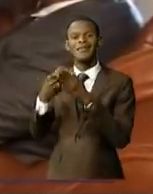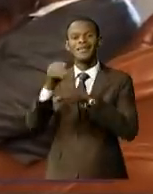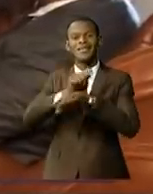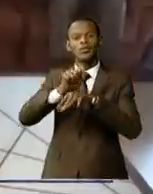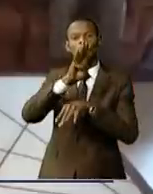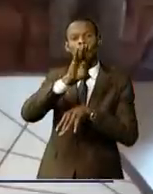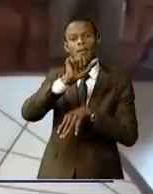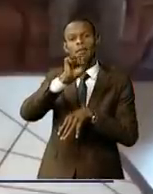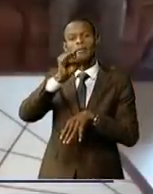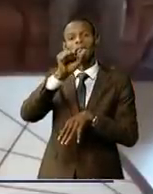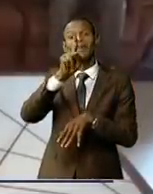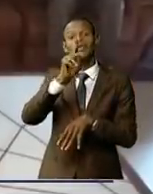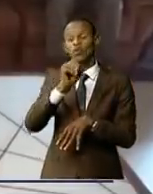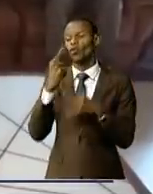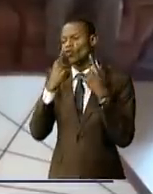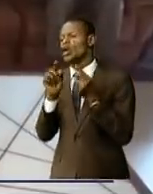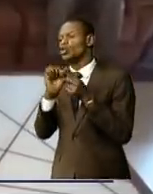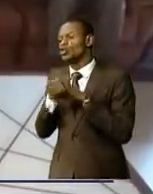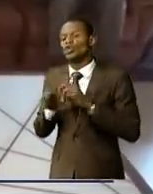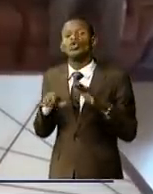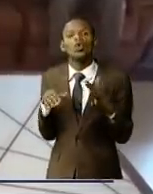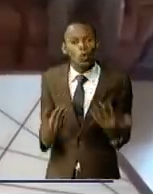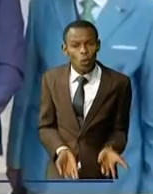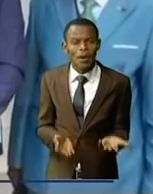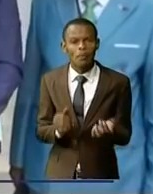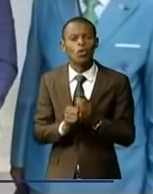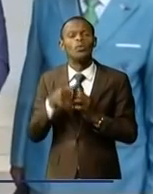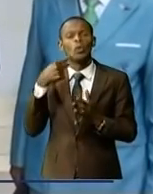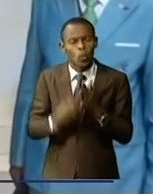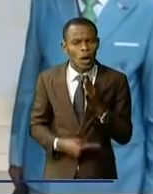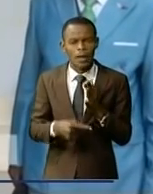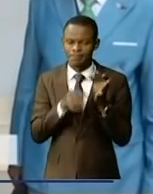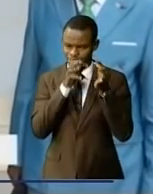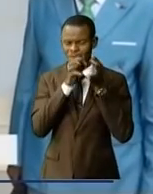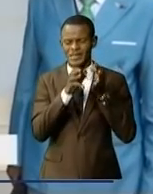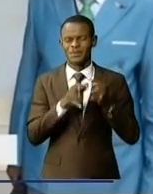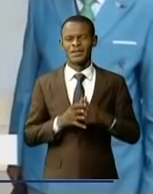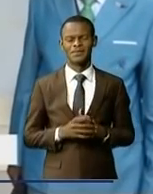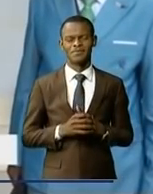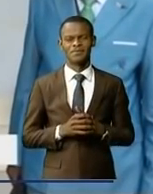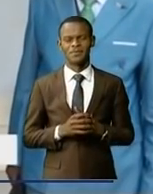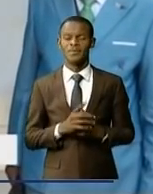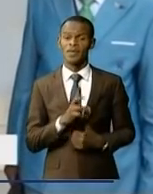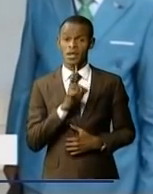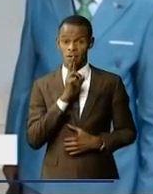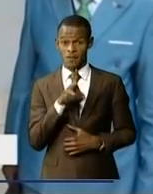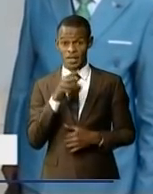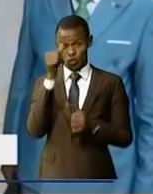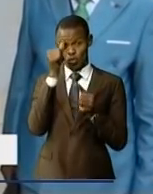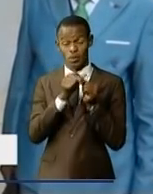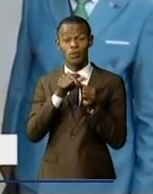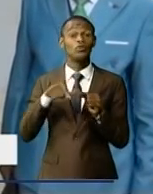situation, précise le chef de la délégation, Mumba Tumba Niko. Il tient de nous rappeler tous que cette société a été suspendue de